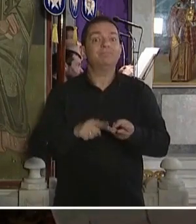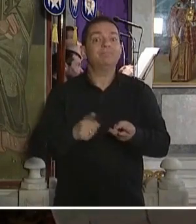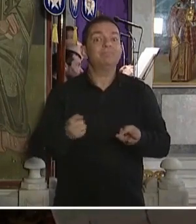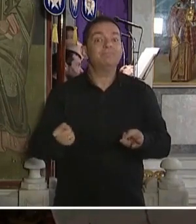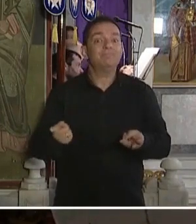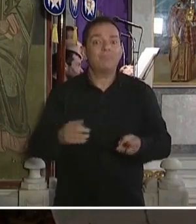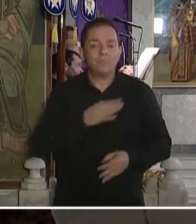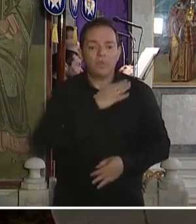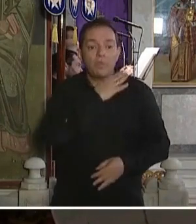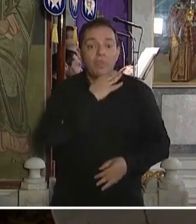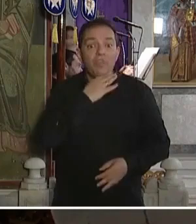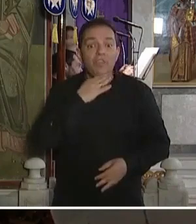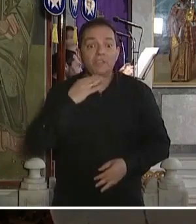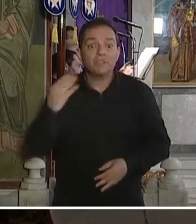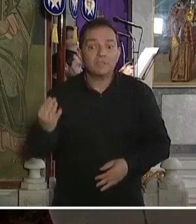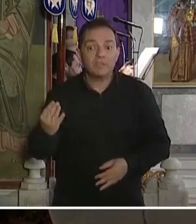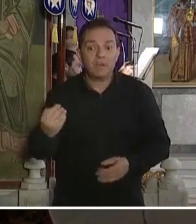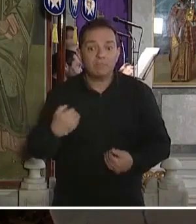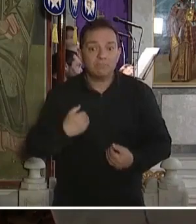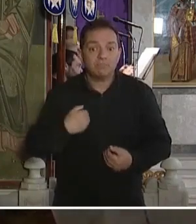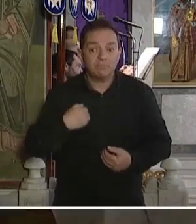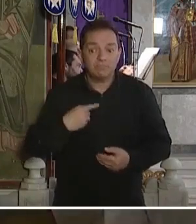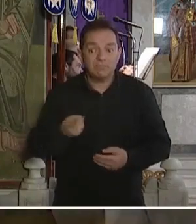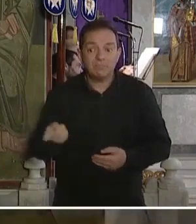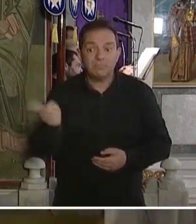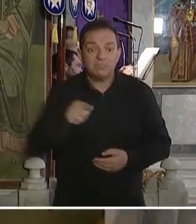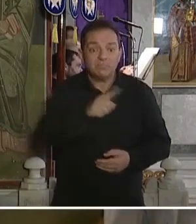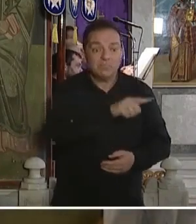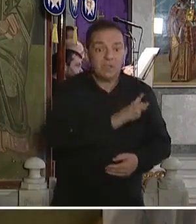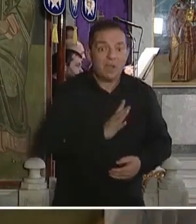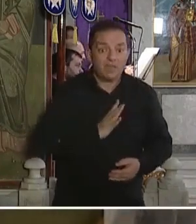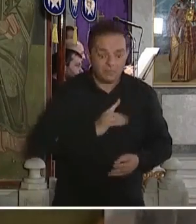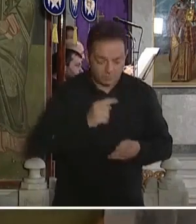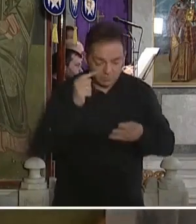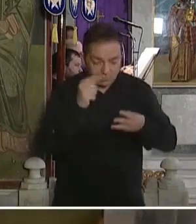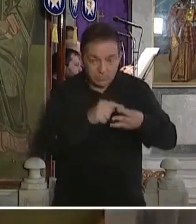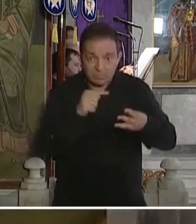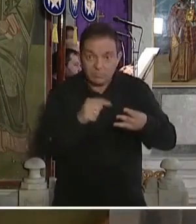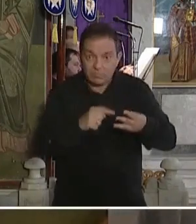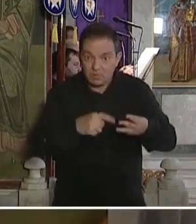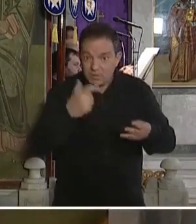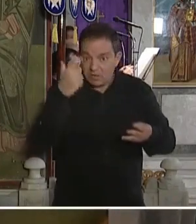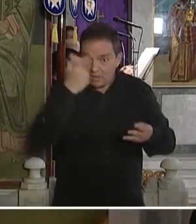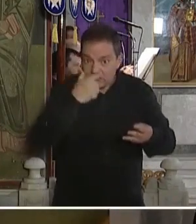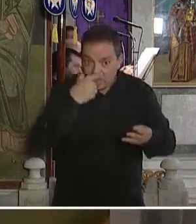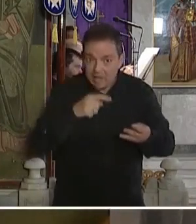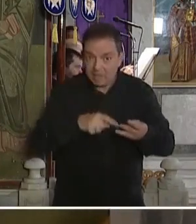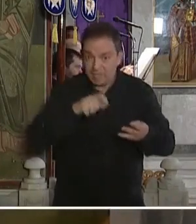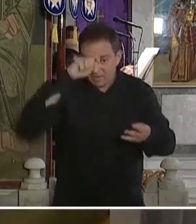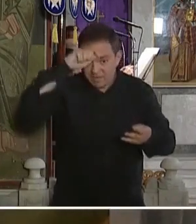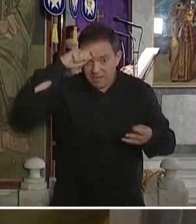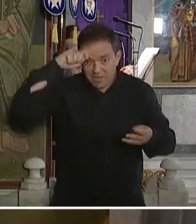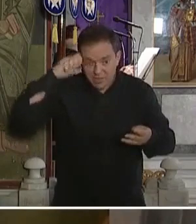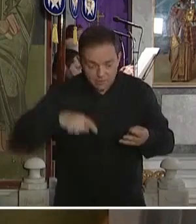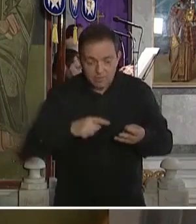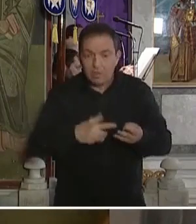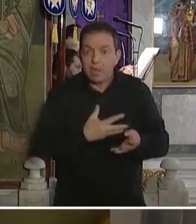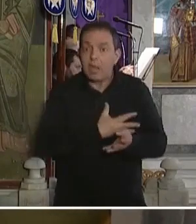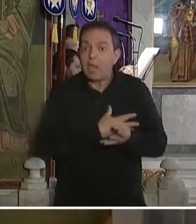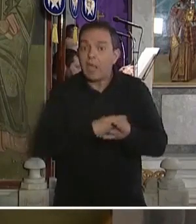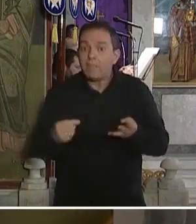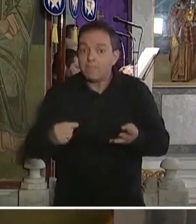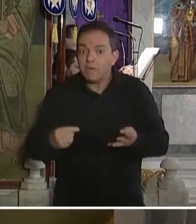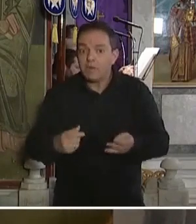πνεύμα θυσίας μέσα του. Και τα τρία, ένας άνθρωπος δεν κλαίει αν δεν φτάσει στα όρια